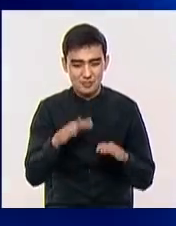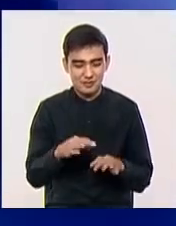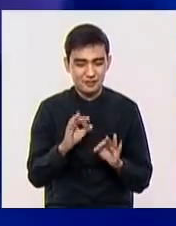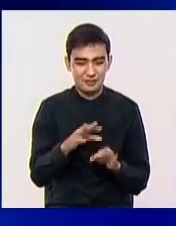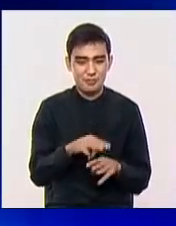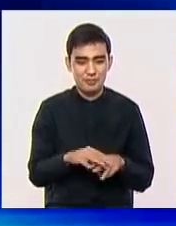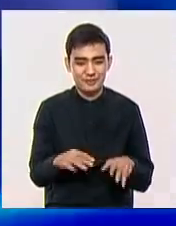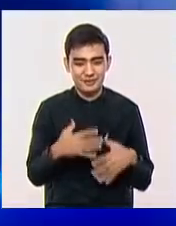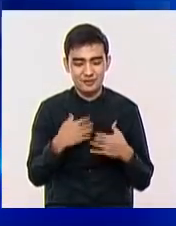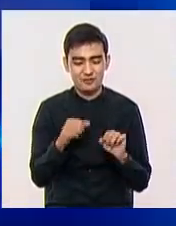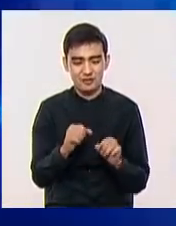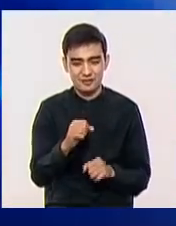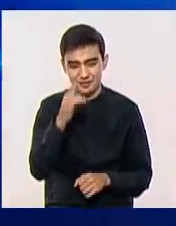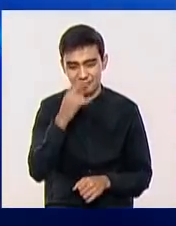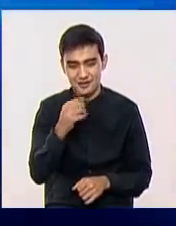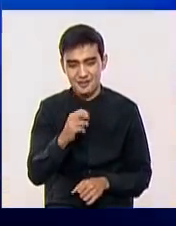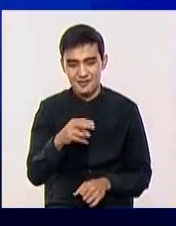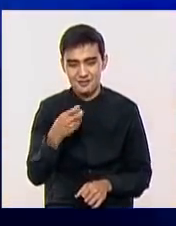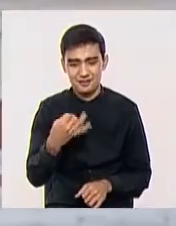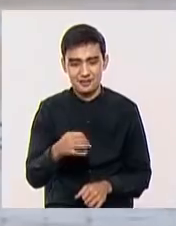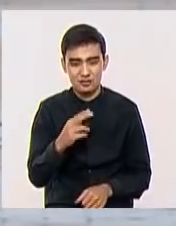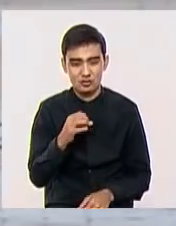заявил министр здравоохранения Казахстана Алексей Цой.